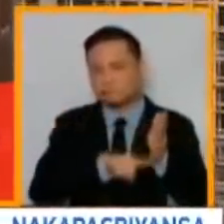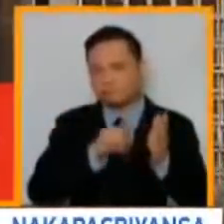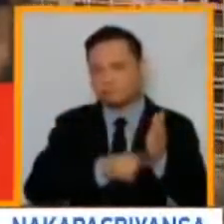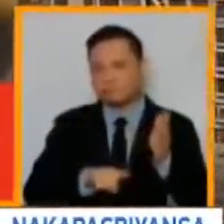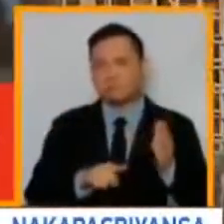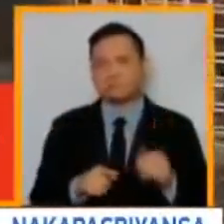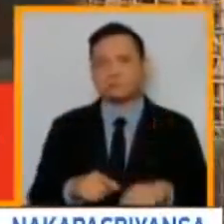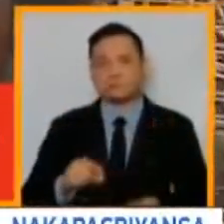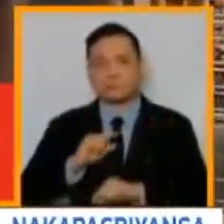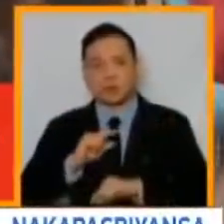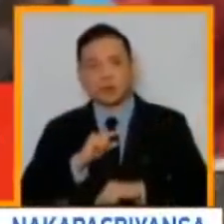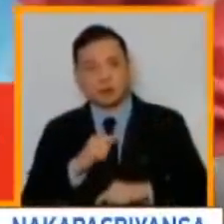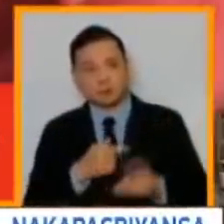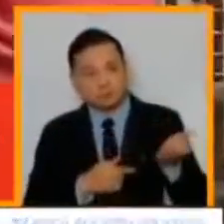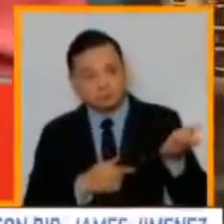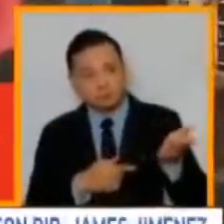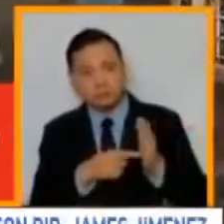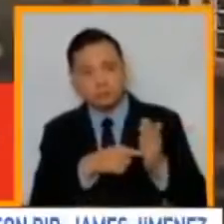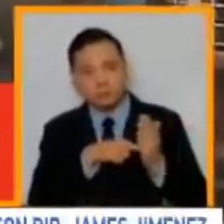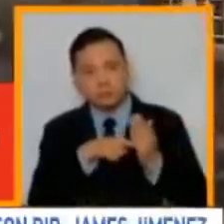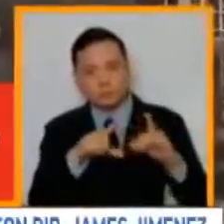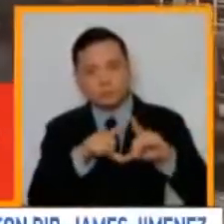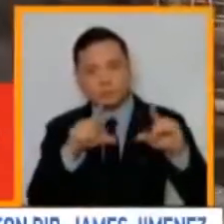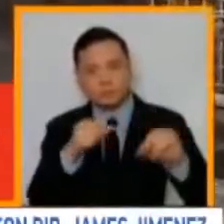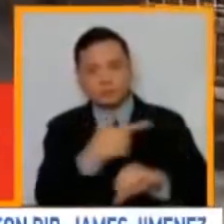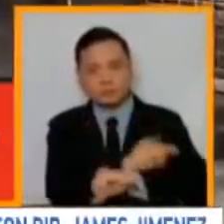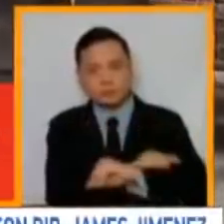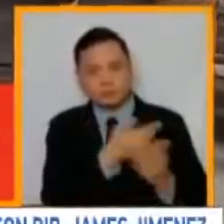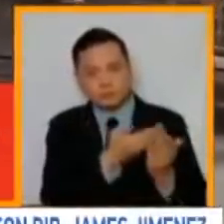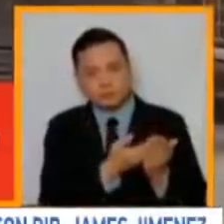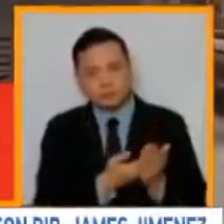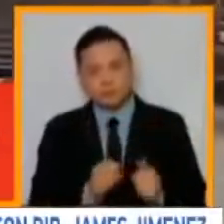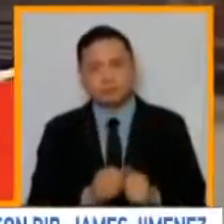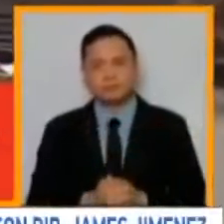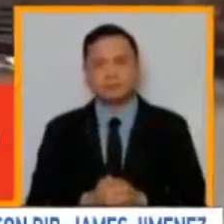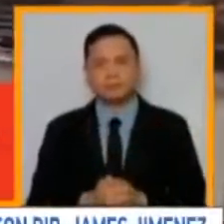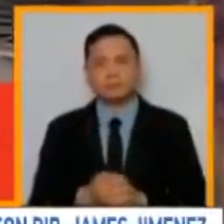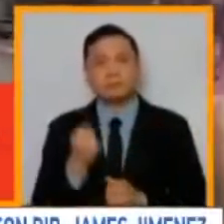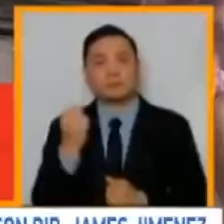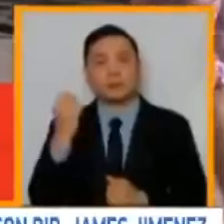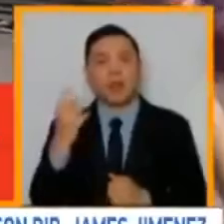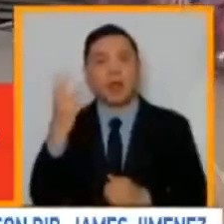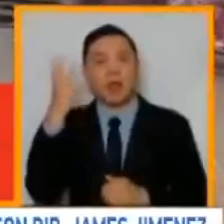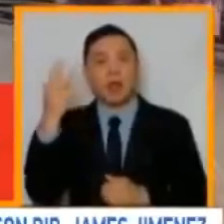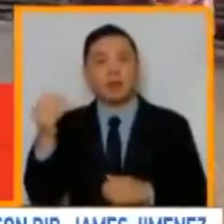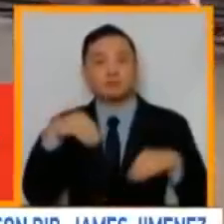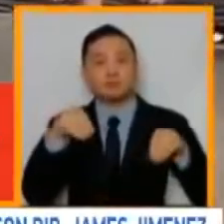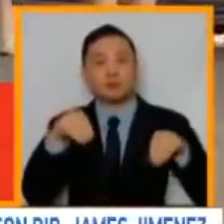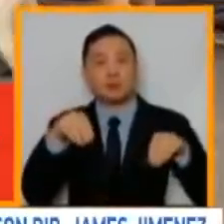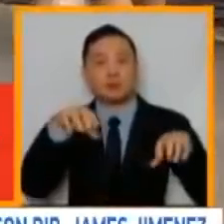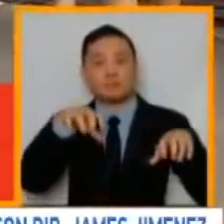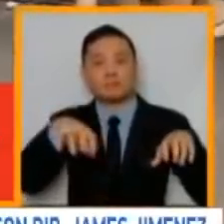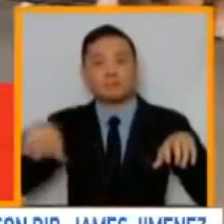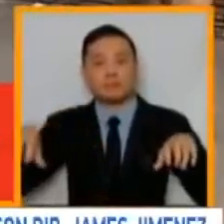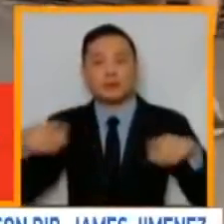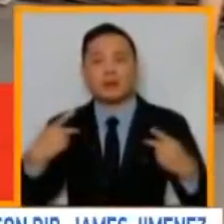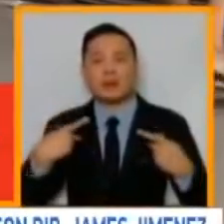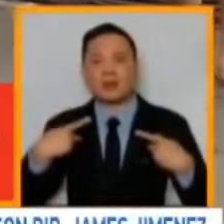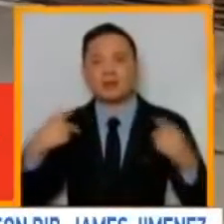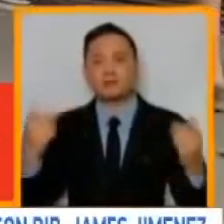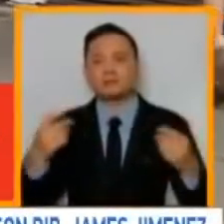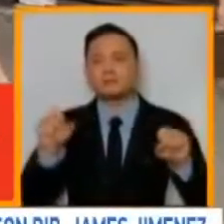sa palengke. Pero dito naman sa labas, meron ding vendors na nagtitinda ng gulay at iba pang pangunahing mga bilihin. Kaya yung mga